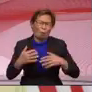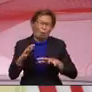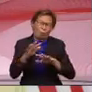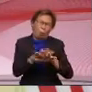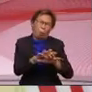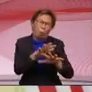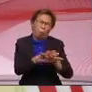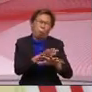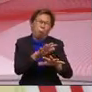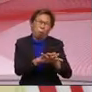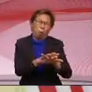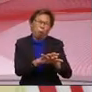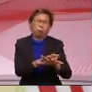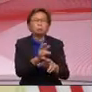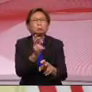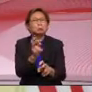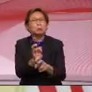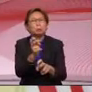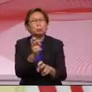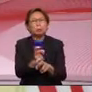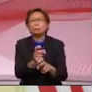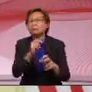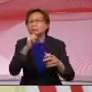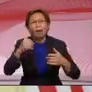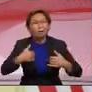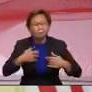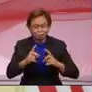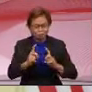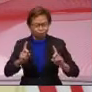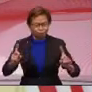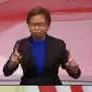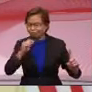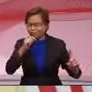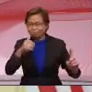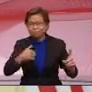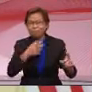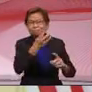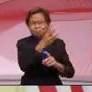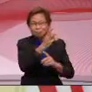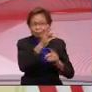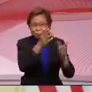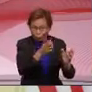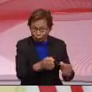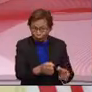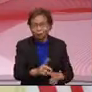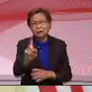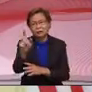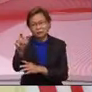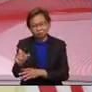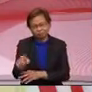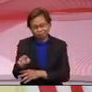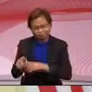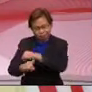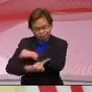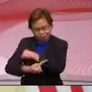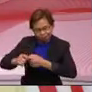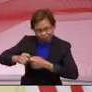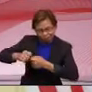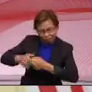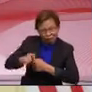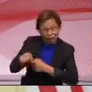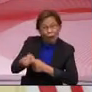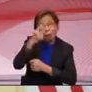ramai yang menyukarkan penjarakan sosial. Manakala satu individu dikompaun